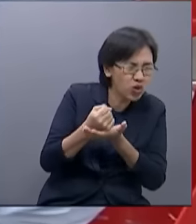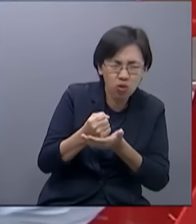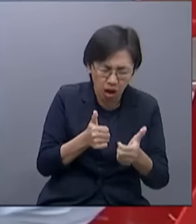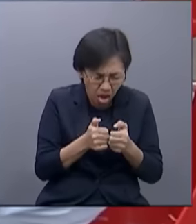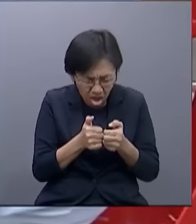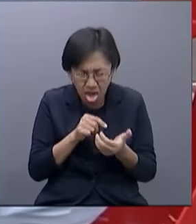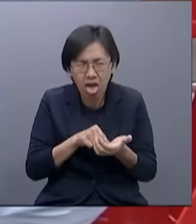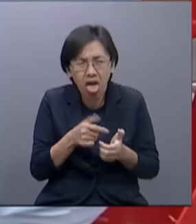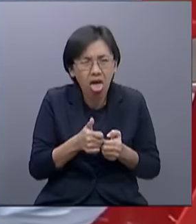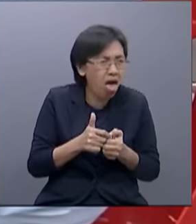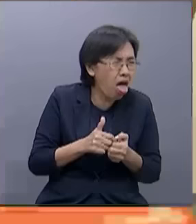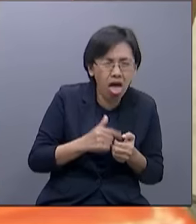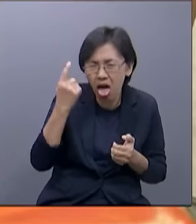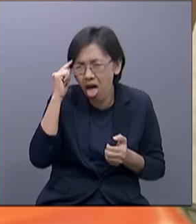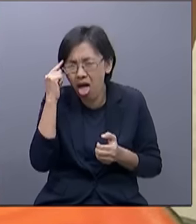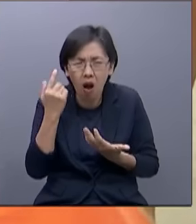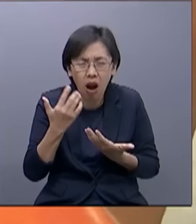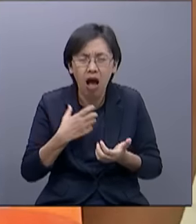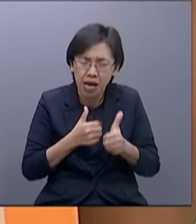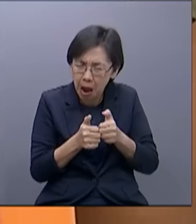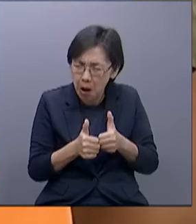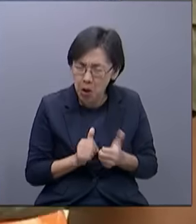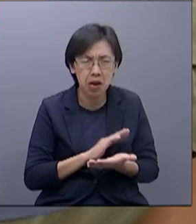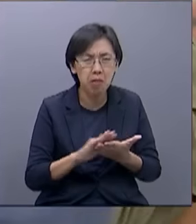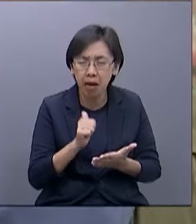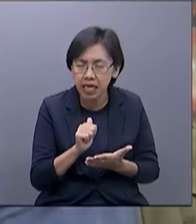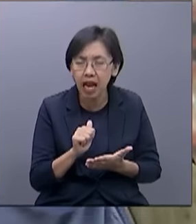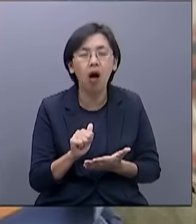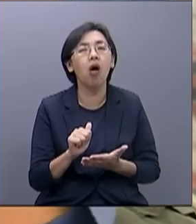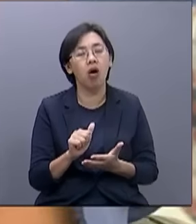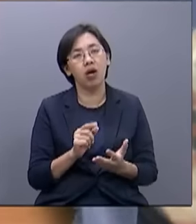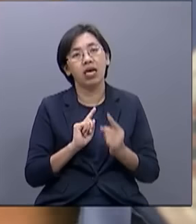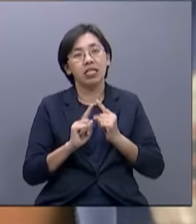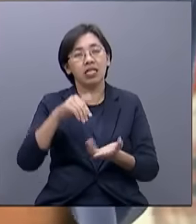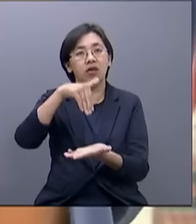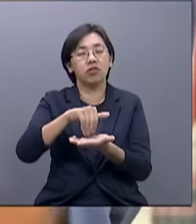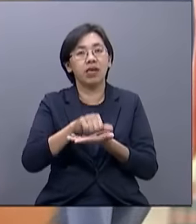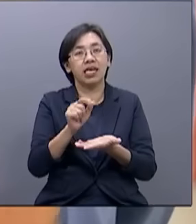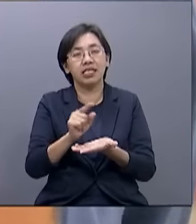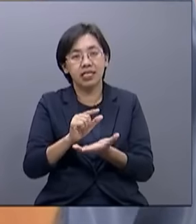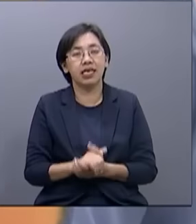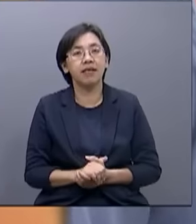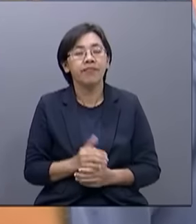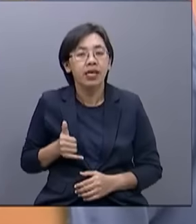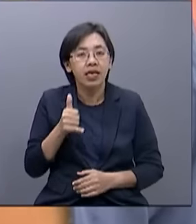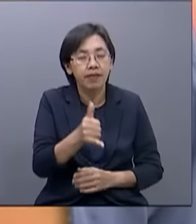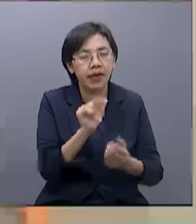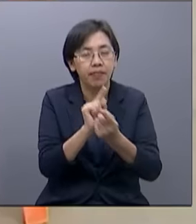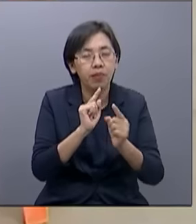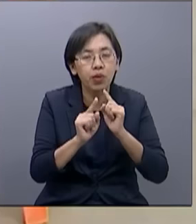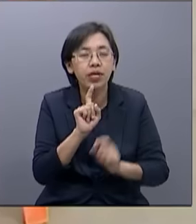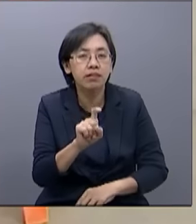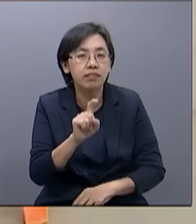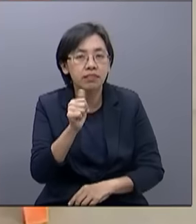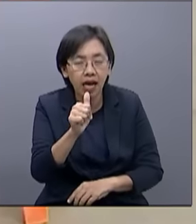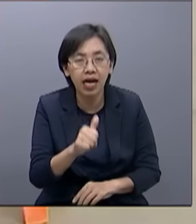ทะเบียนให้การลงทะเบียนนั้นราบรื่นนะคะรัฐบาลก็กำหนดสถานที่จุดให้บริการคือWalkอินสอบถามข้อมูลได้แล้วก็ให้บริการ